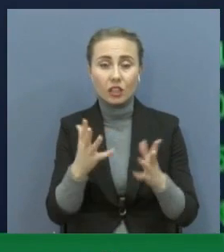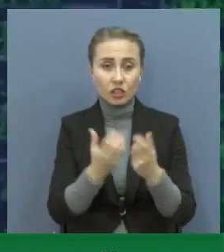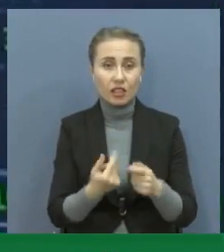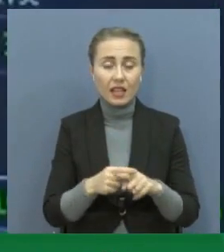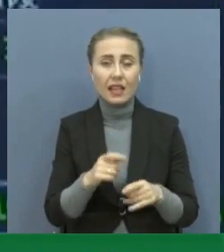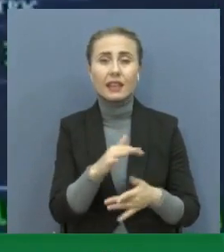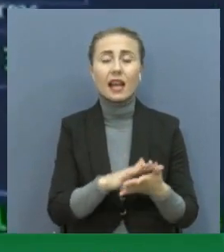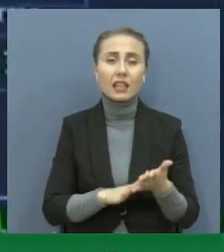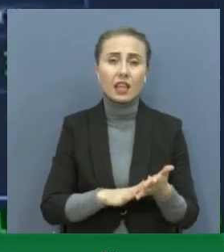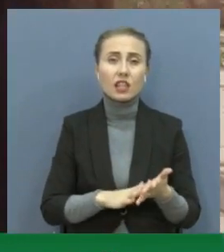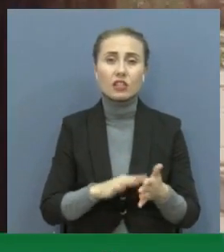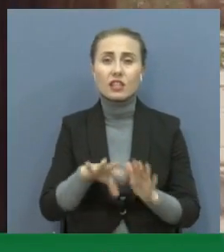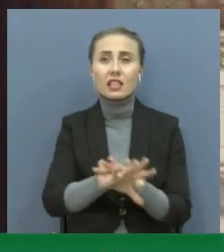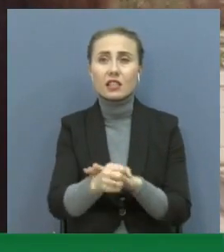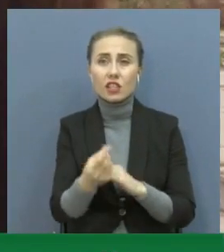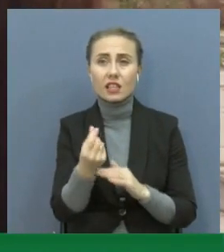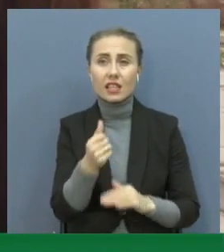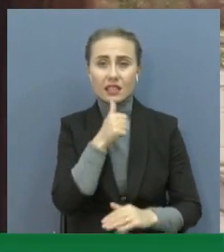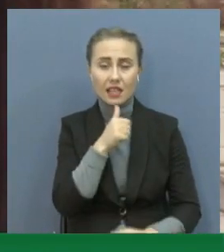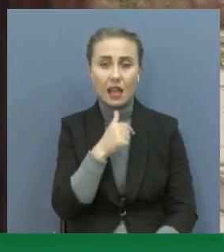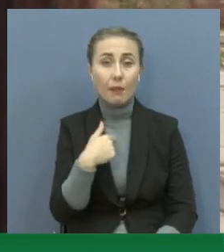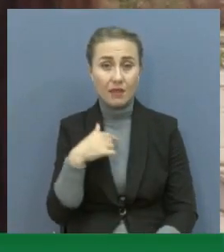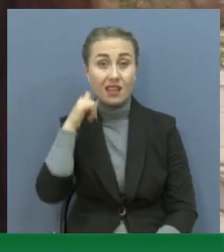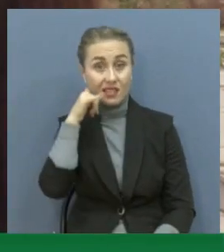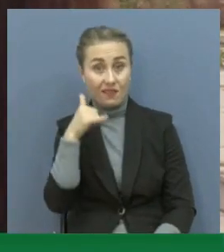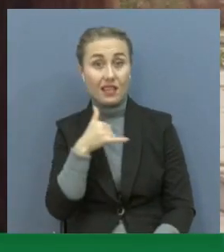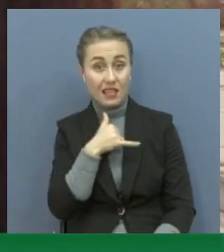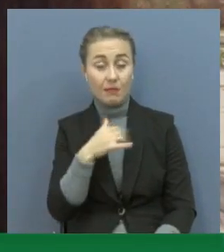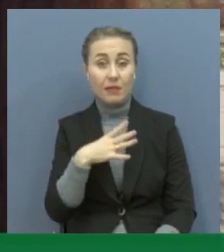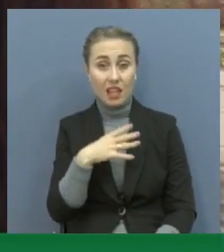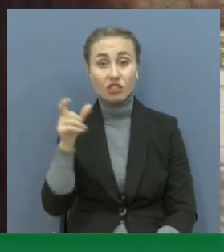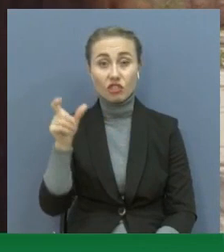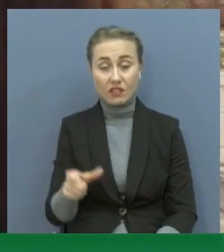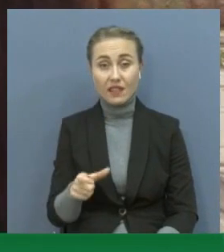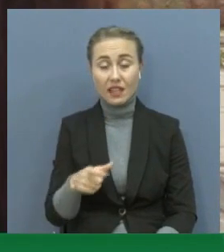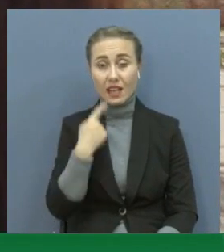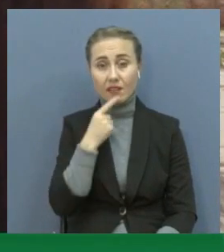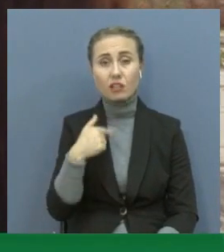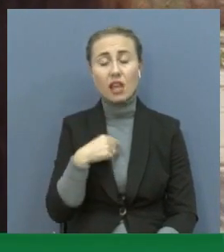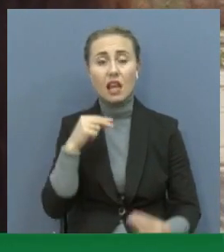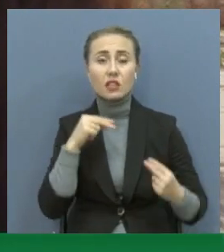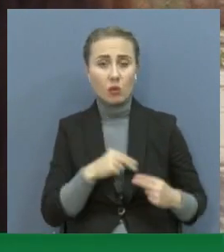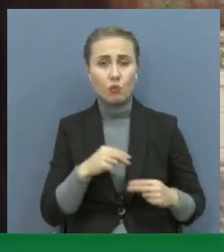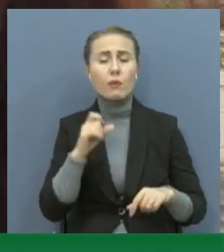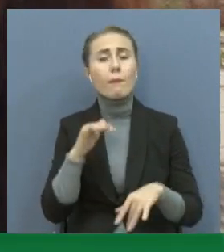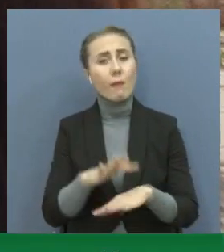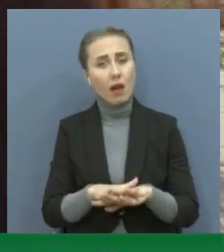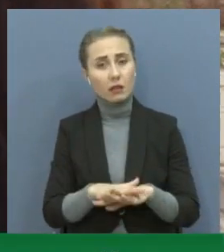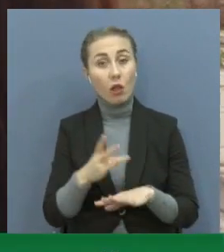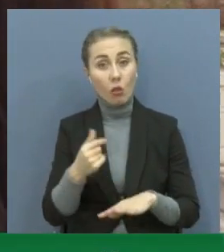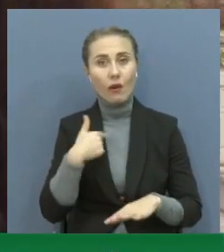дальнейшим хищением денежных средств. Мне поступали звонки, и человек представлялся сотрудником банка, но так как я